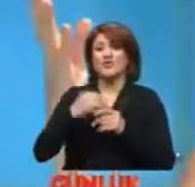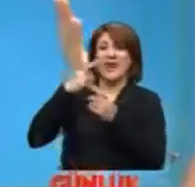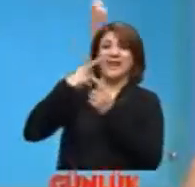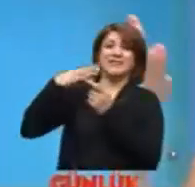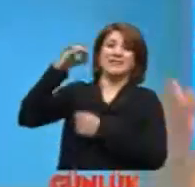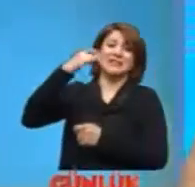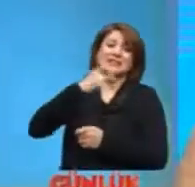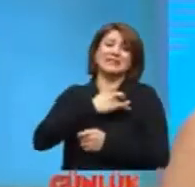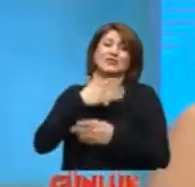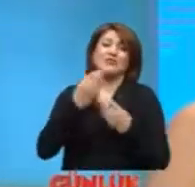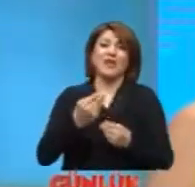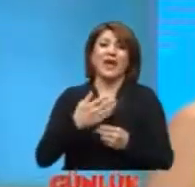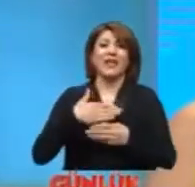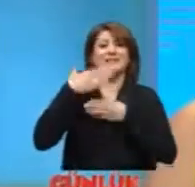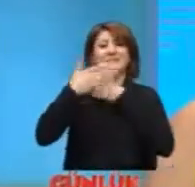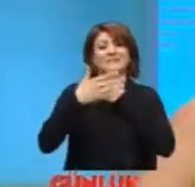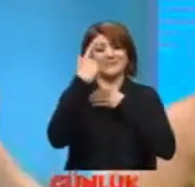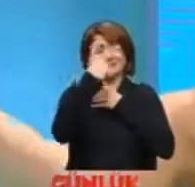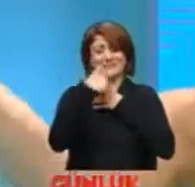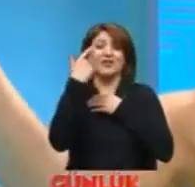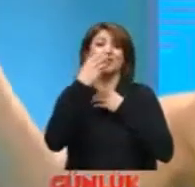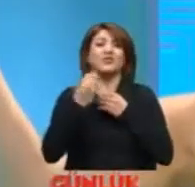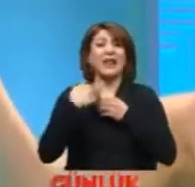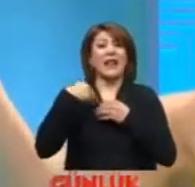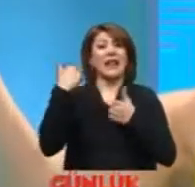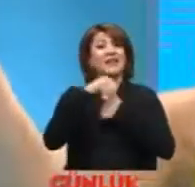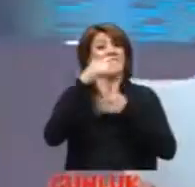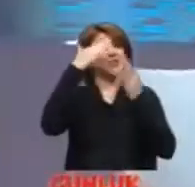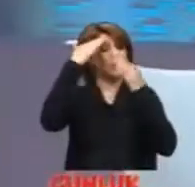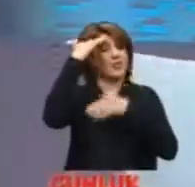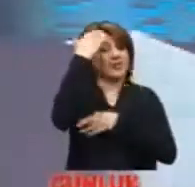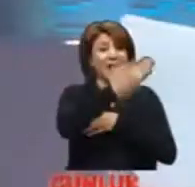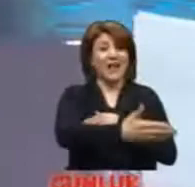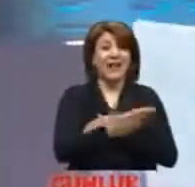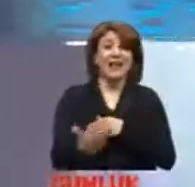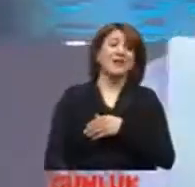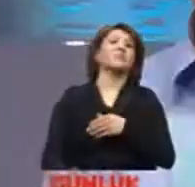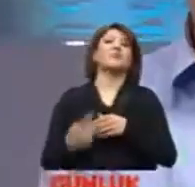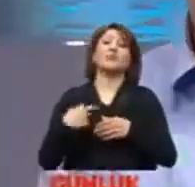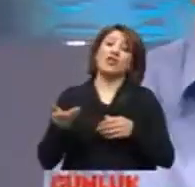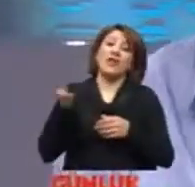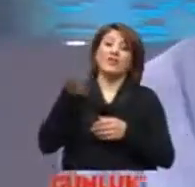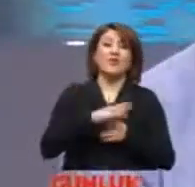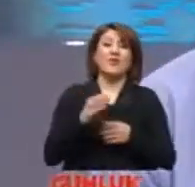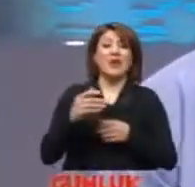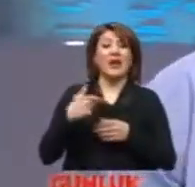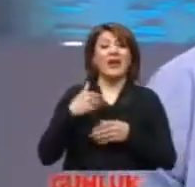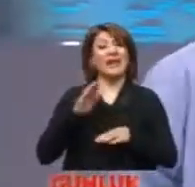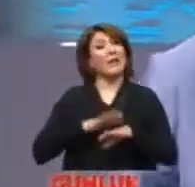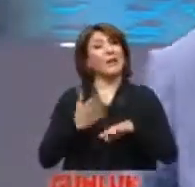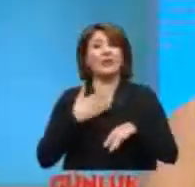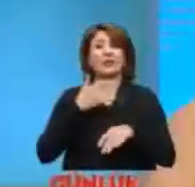için güzel dışın güzel. Çok teşekkür ediyoruz. Ben eşine teşekkür de selam. Bilmiyorum artık bundan sonra nasıl olacak. Bundan sonra ne olacak? Tamam. Efendim.